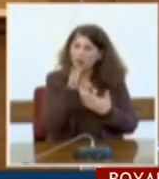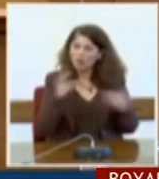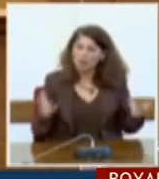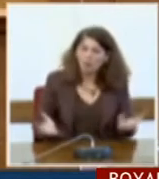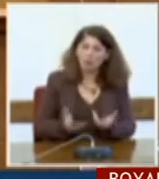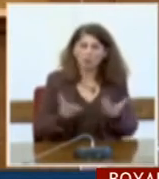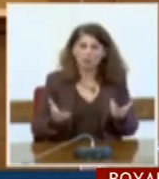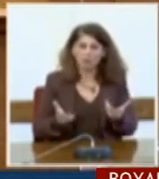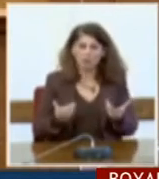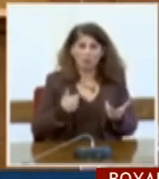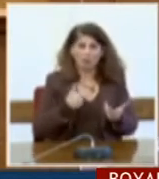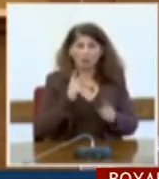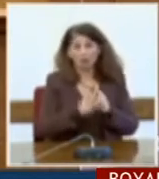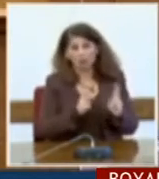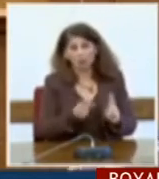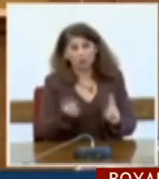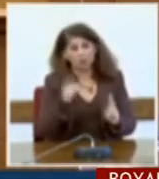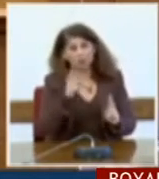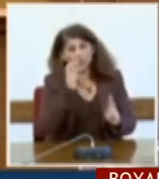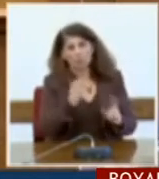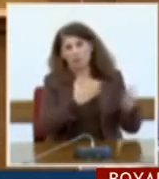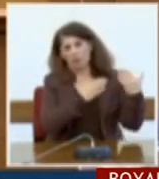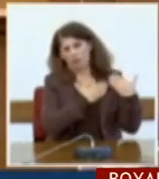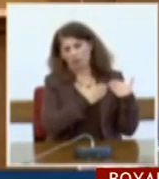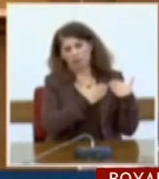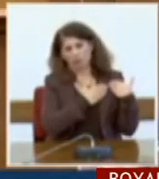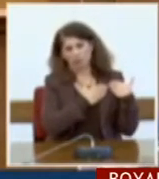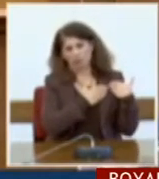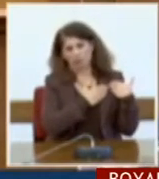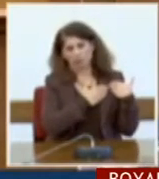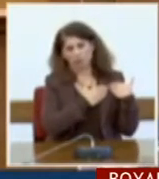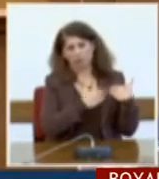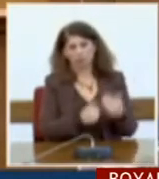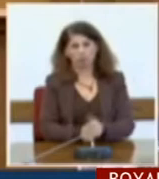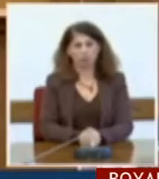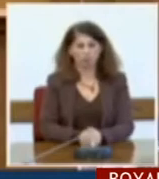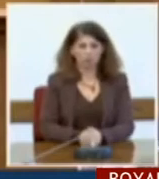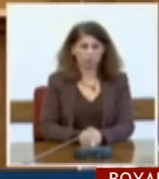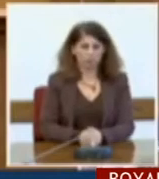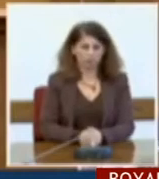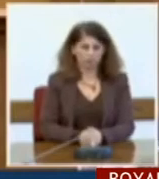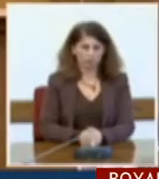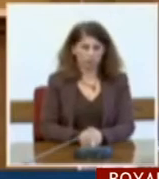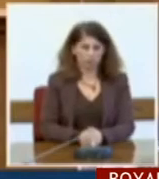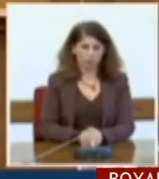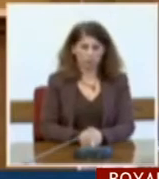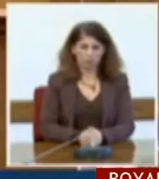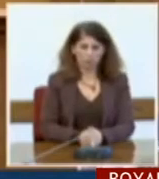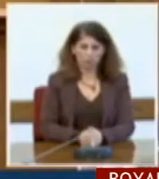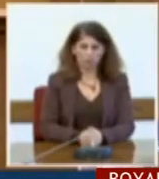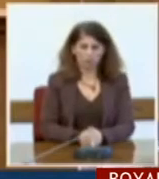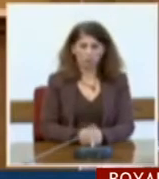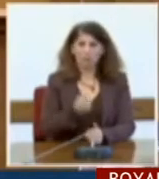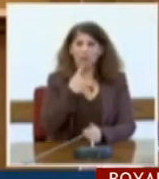έχω να σας καταλογίσω και μια πολύ σοβαρότερη ευθύνη. Και αναφέρομαι στην